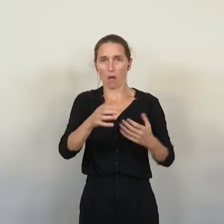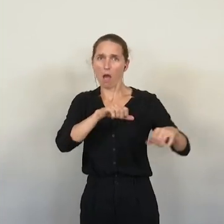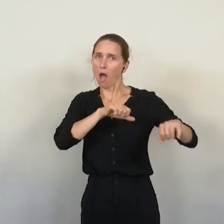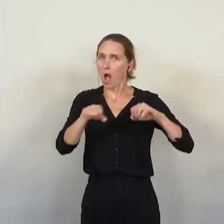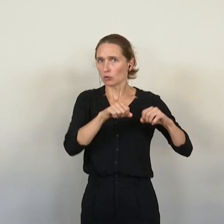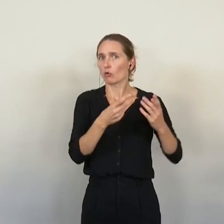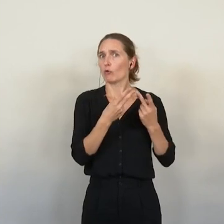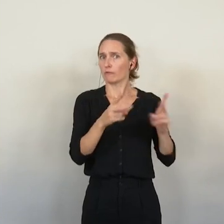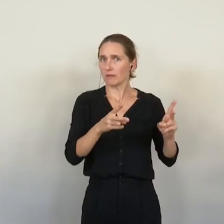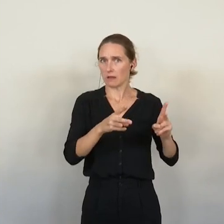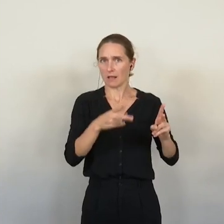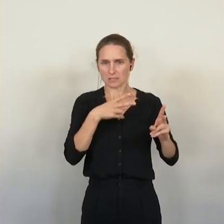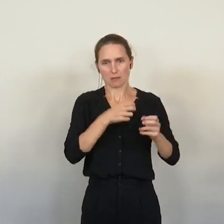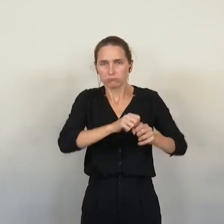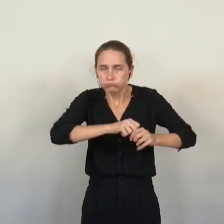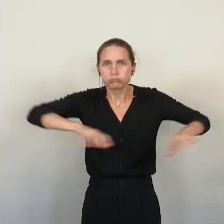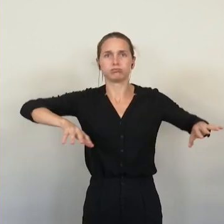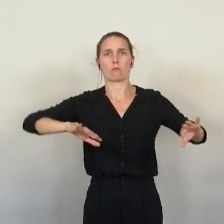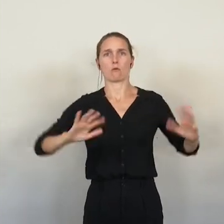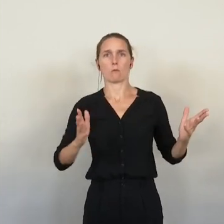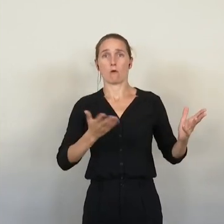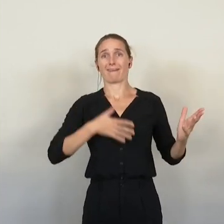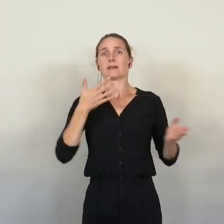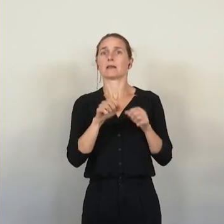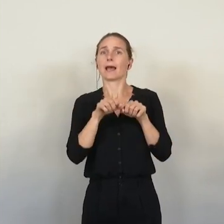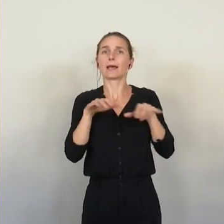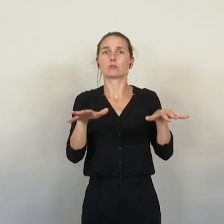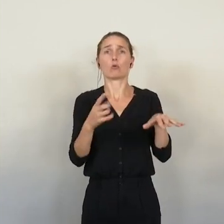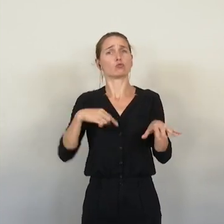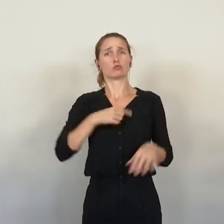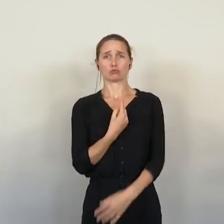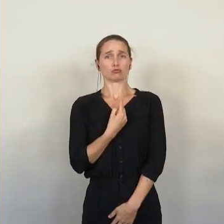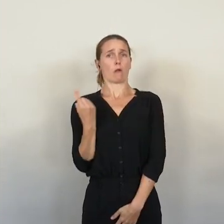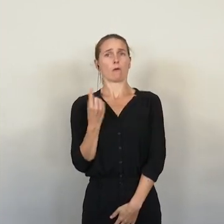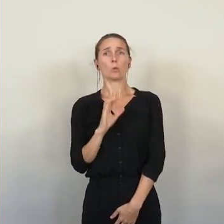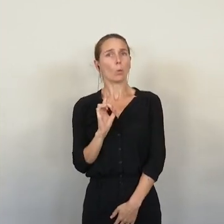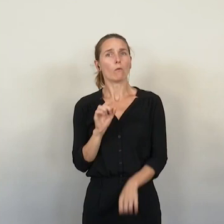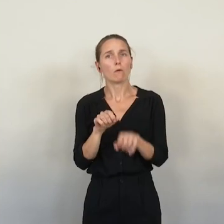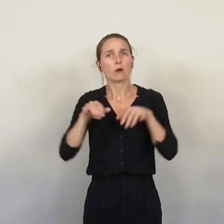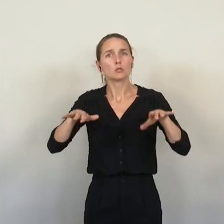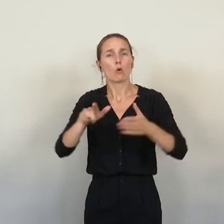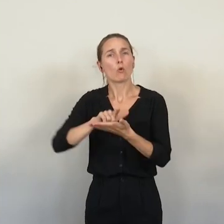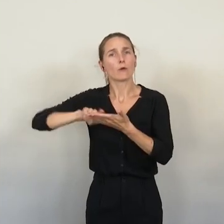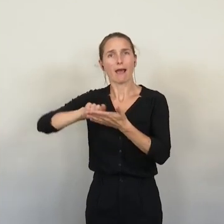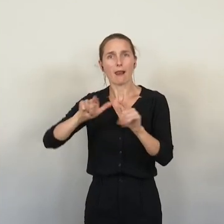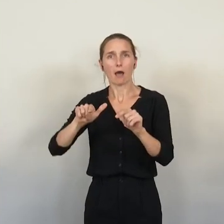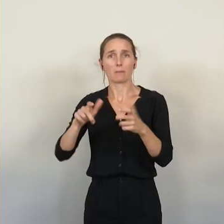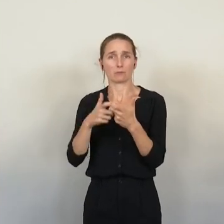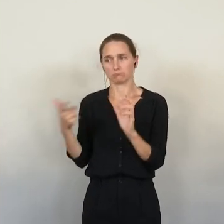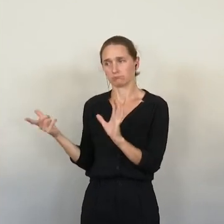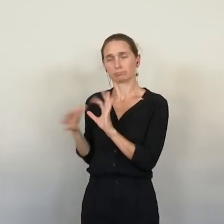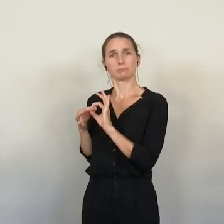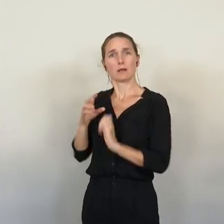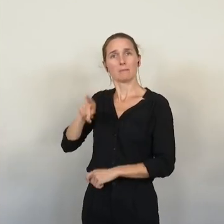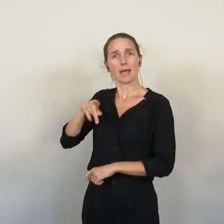collectivité grâce au réseau nous travaillons nous la ville de grenhomme nous travillons pas tout seul nous travaillons avec des réseaux locaux que ce soit avec le pait qui sont